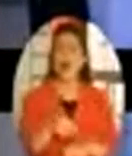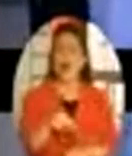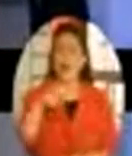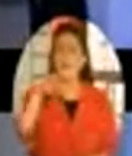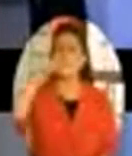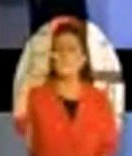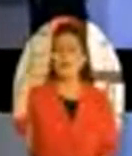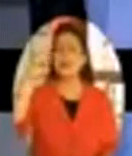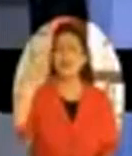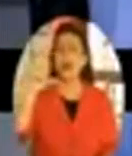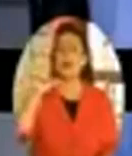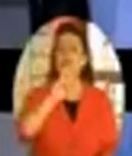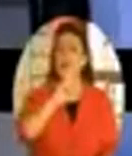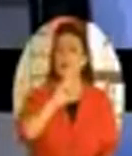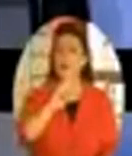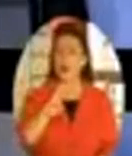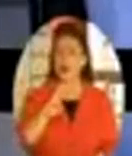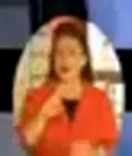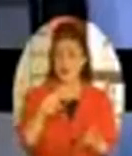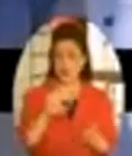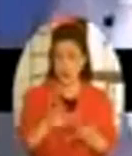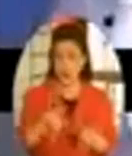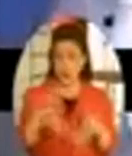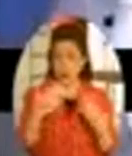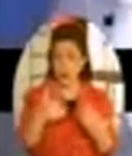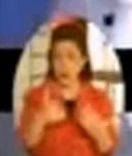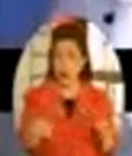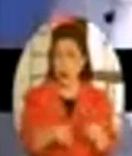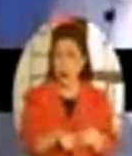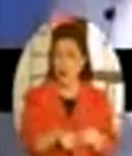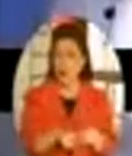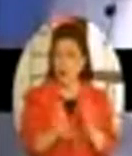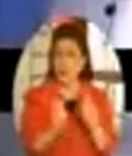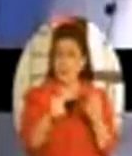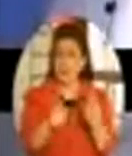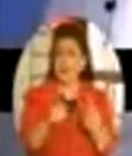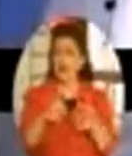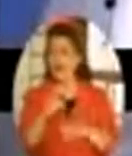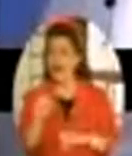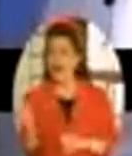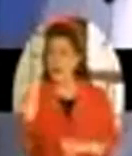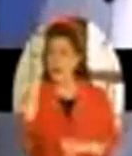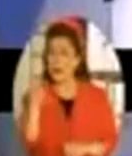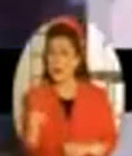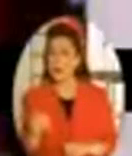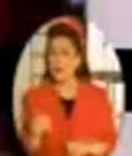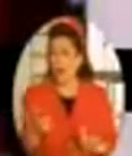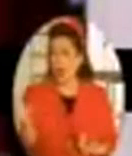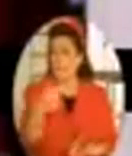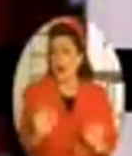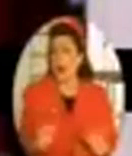כאשר בבוקר היה מקרה דומה, כמעט דומה, לא בלינץ', בחורפש. אני רוצה לענות לך. לא יכול